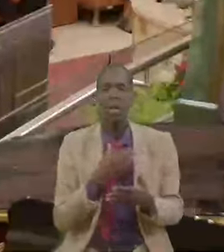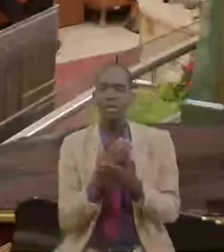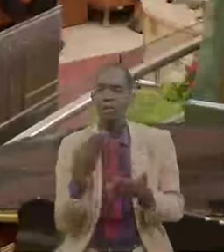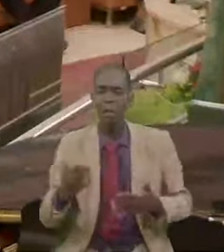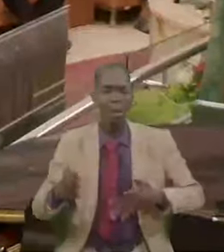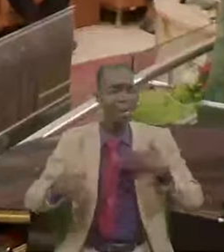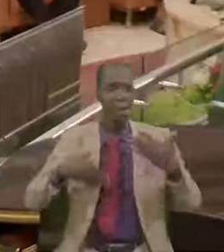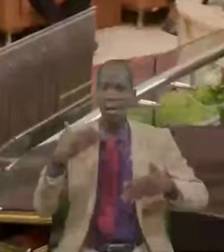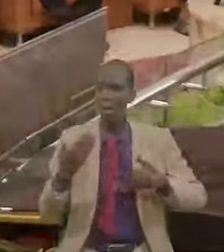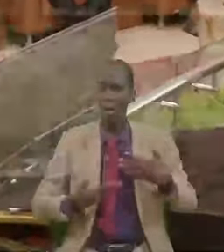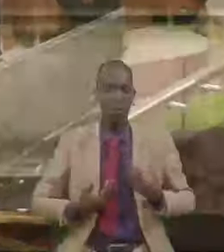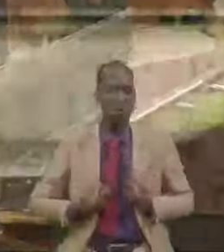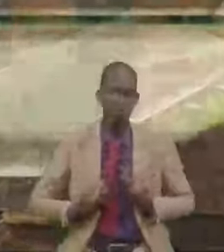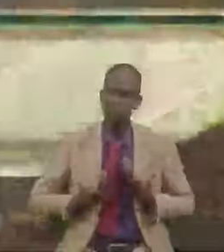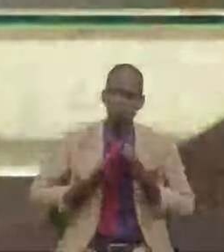chose